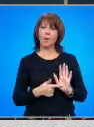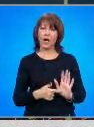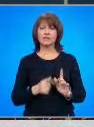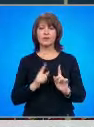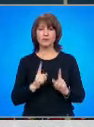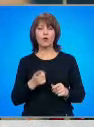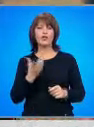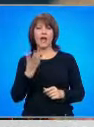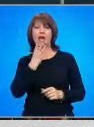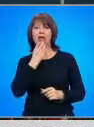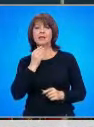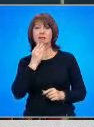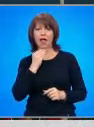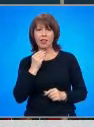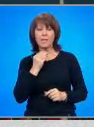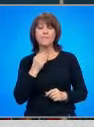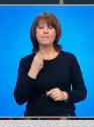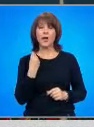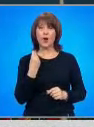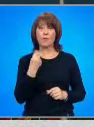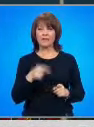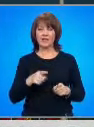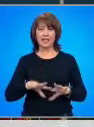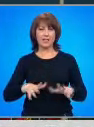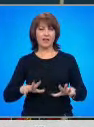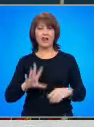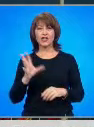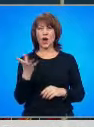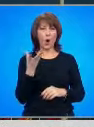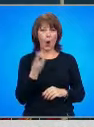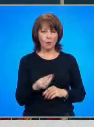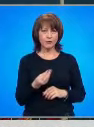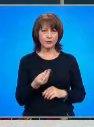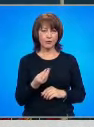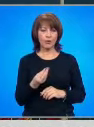Израел. Хубавото в тази ситуация, освен общото придобиване, е, че